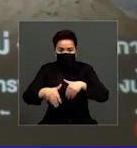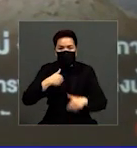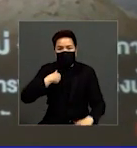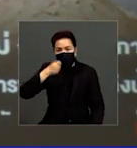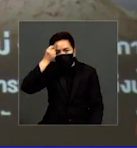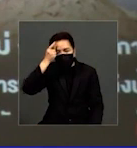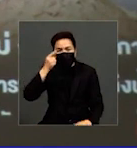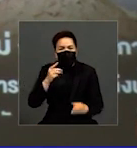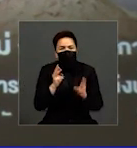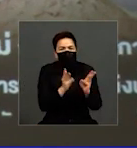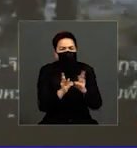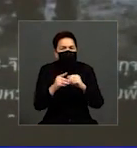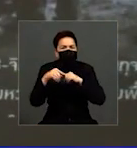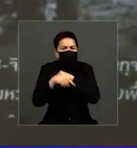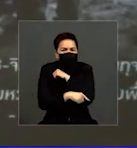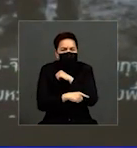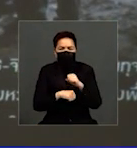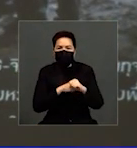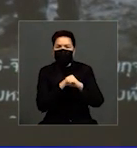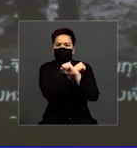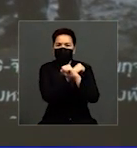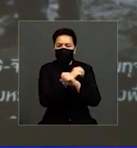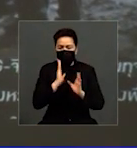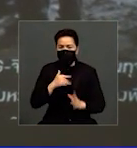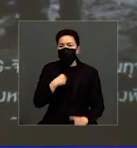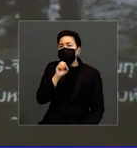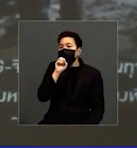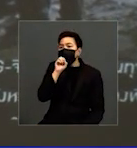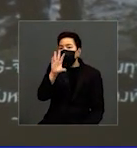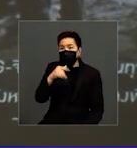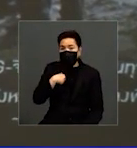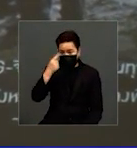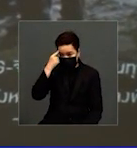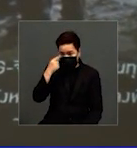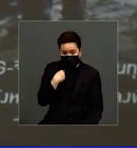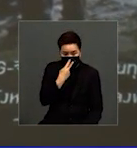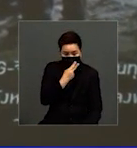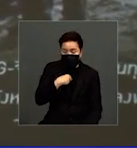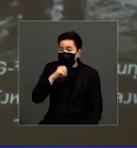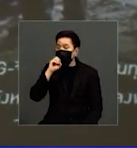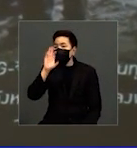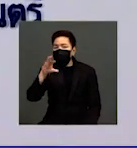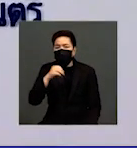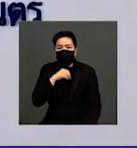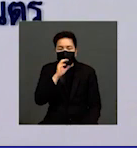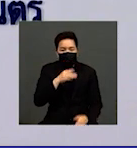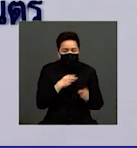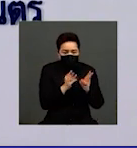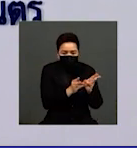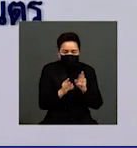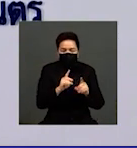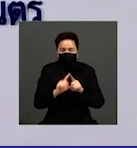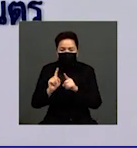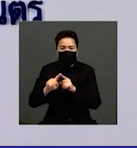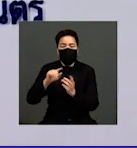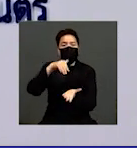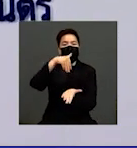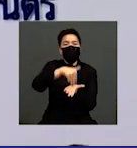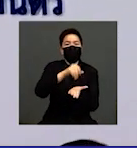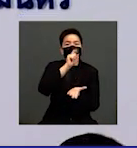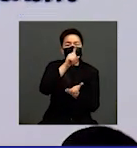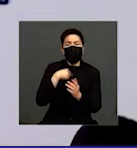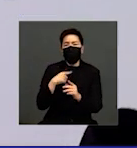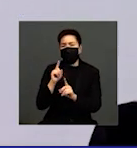อาจจะมีการทุจริตนะครับในช่องทางต่างๆคือวันนี้เราก็บอกเรามีช่องทางที่รับเรื่องร้องเรียนเช ่ นโทรศัพท์สายด่ว